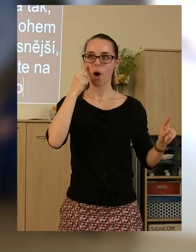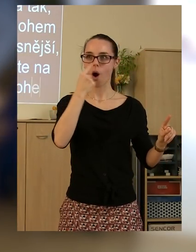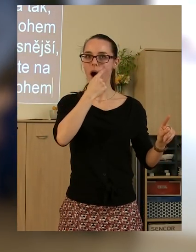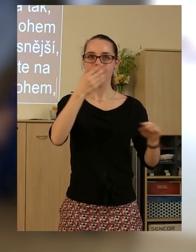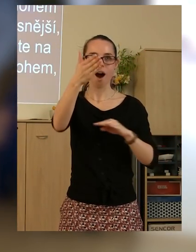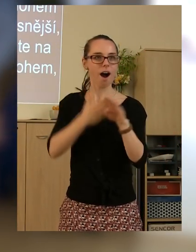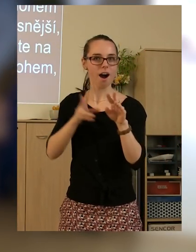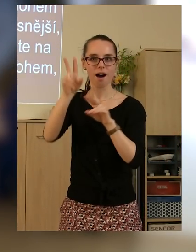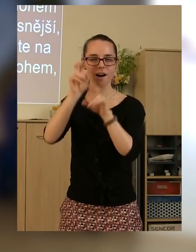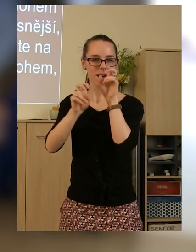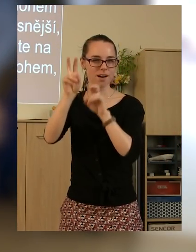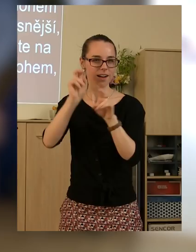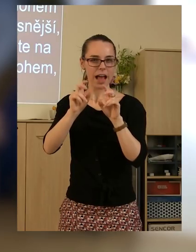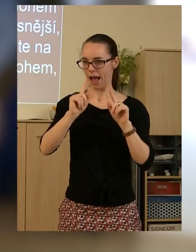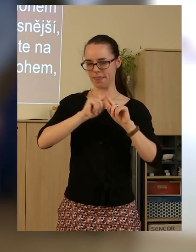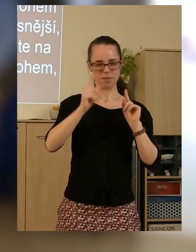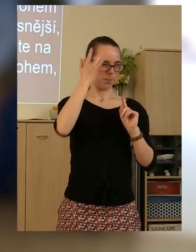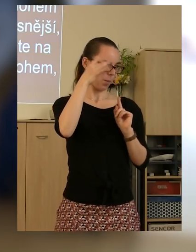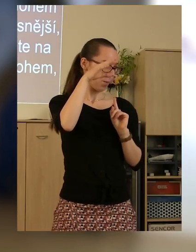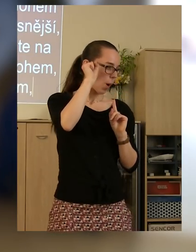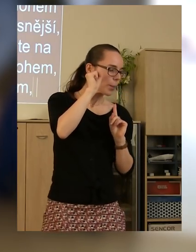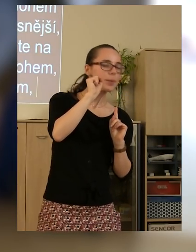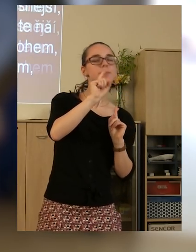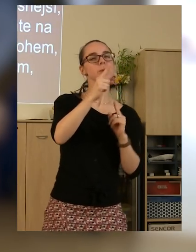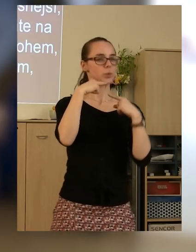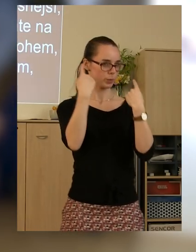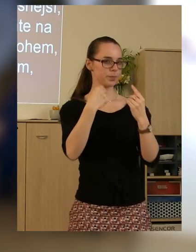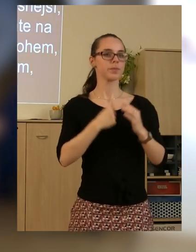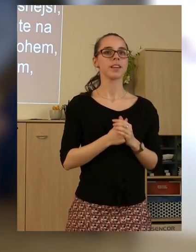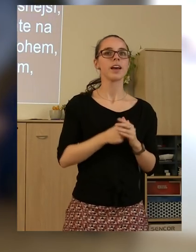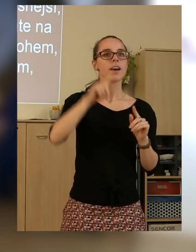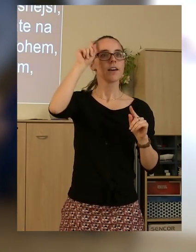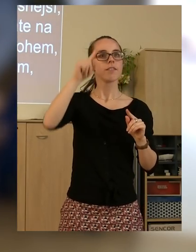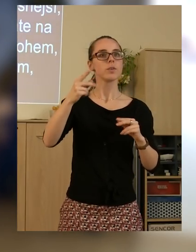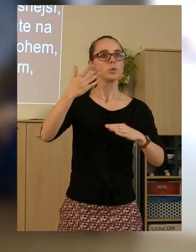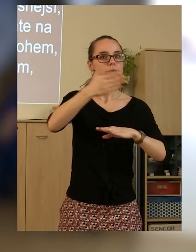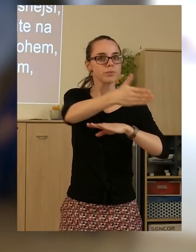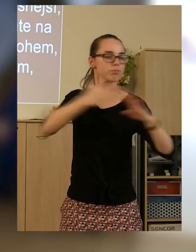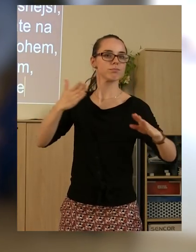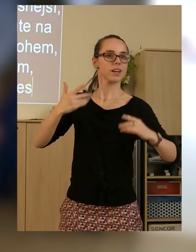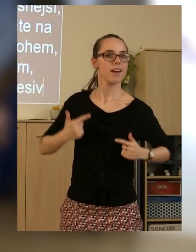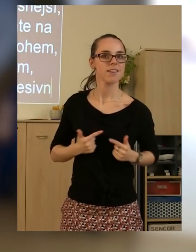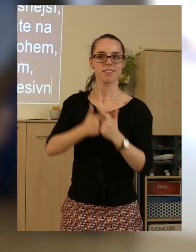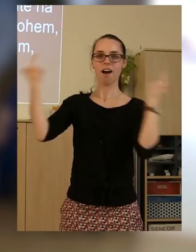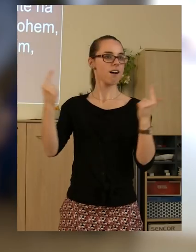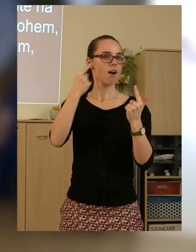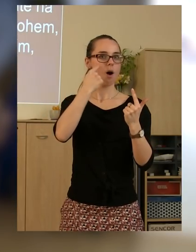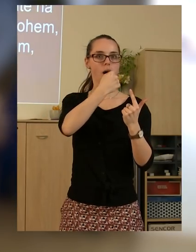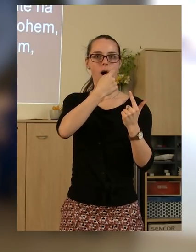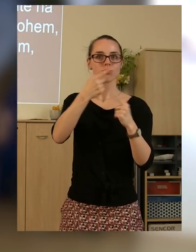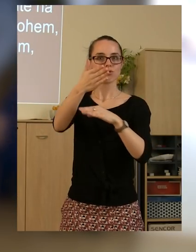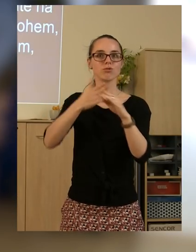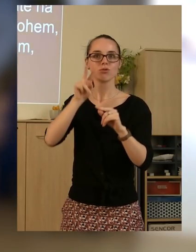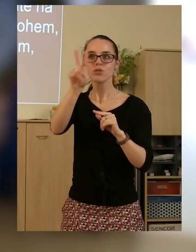nevím, jestli si porozumíme, co tím myslím, je expresivnější. To, co neslyšící vidí, na něj